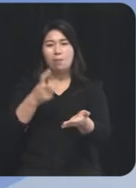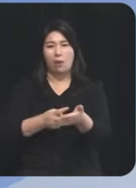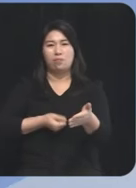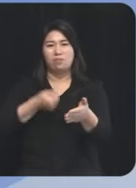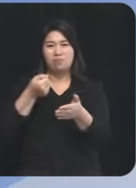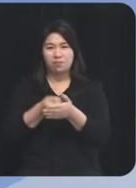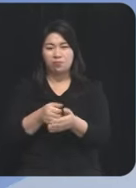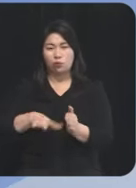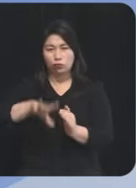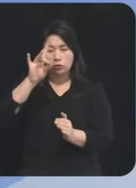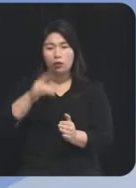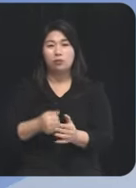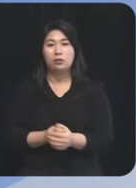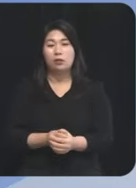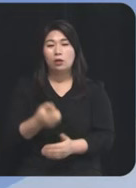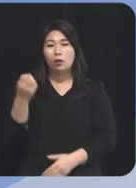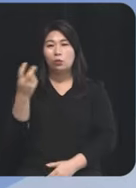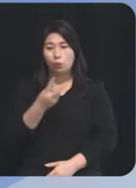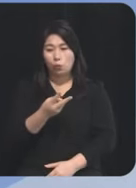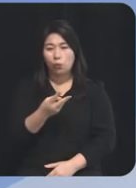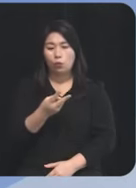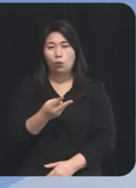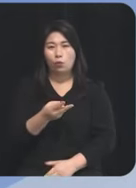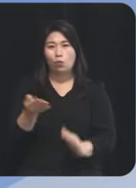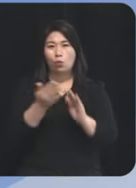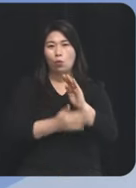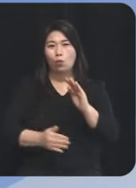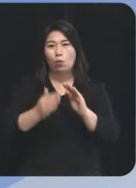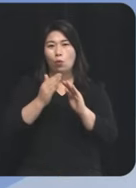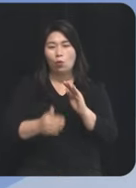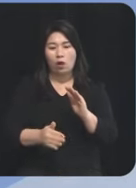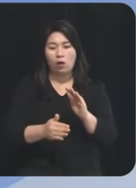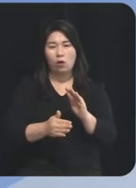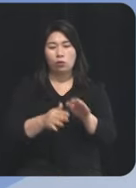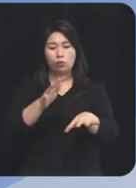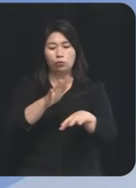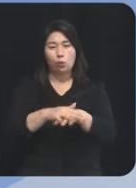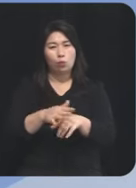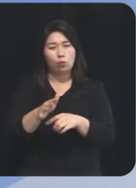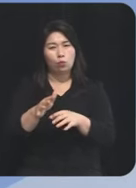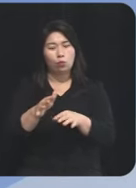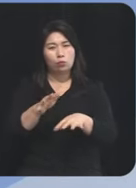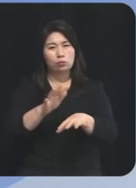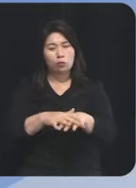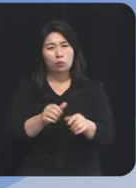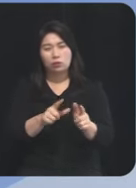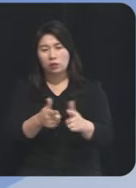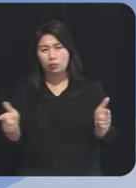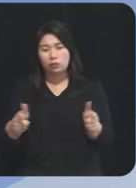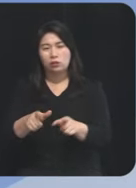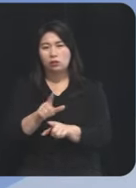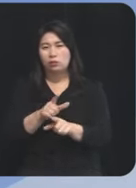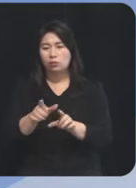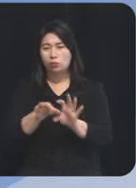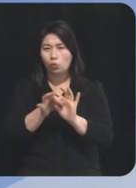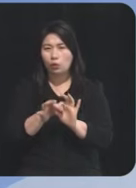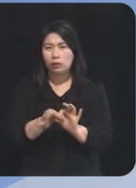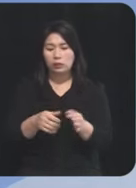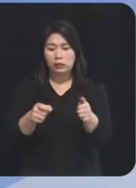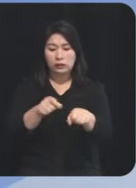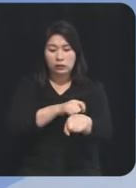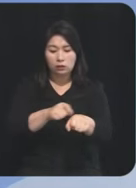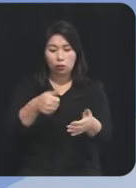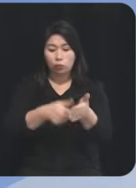추진하도록 하겠습니다. 그리고 공연 농산물 도매시장을 추진해서 특정 품목의 종목에 대해서는